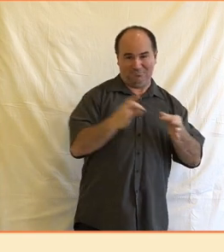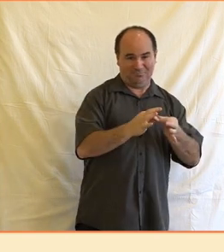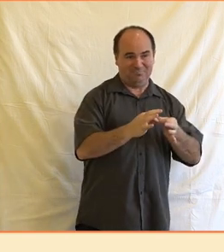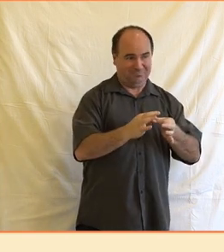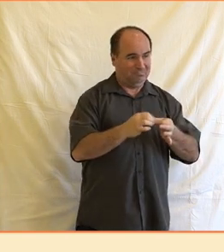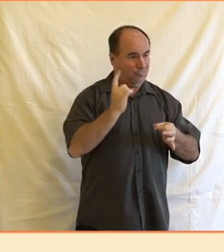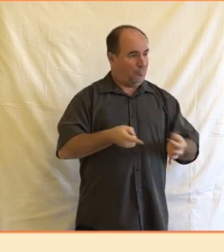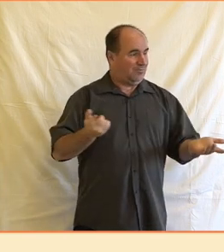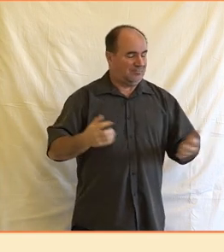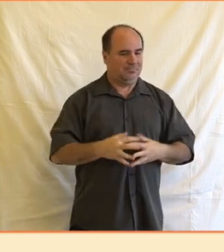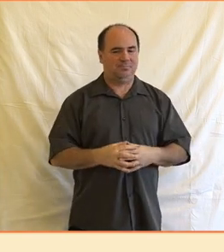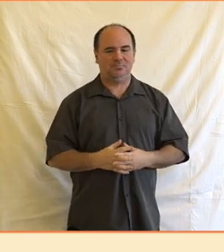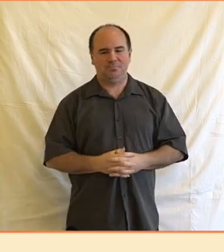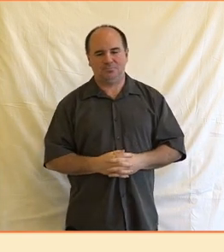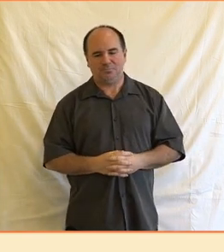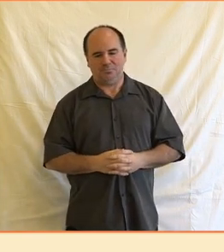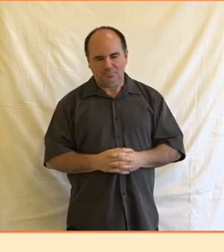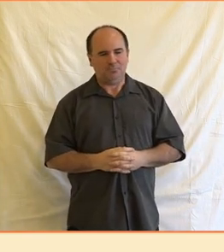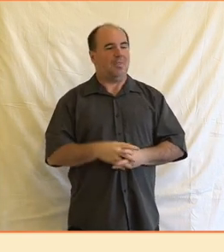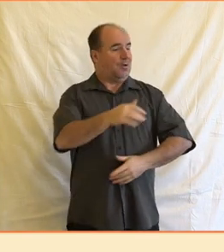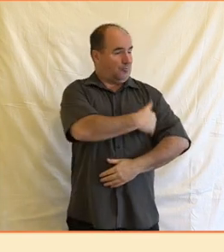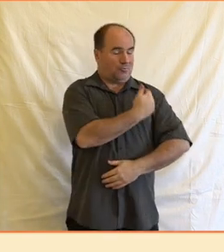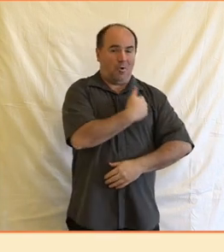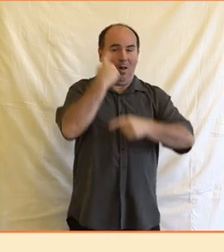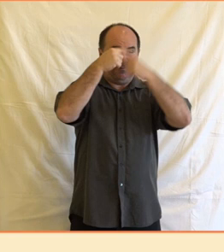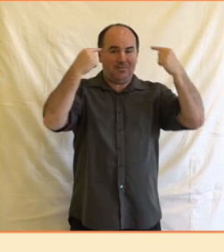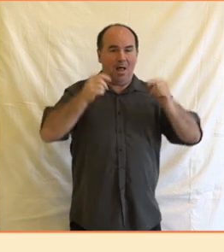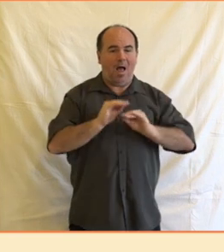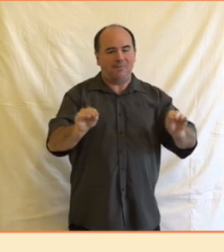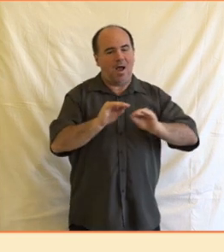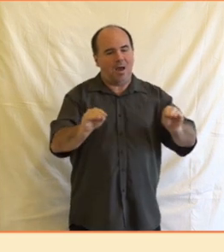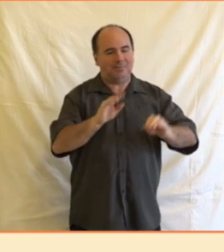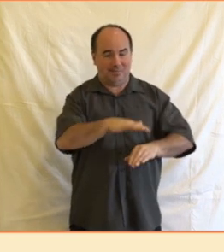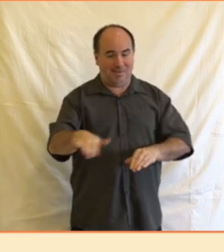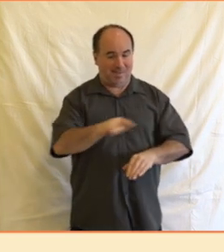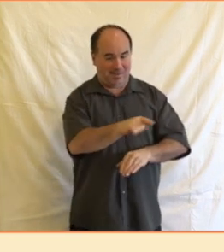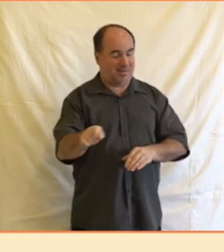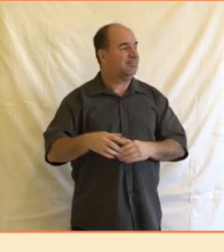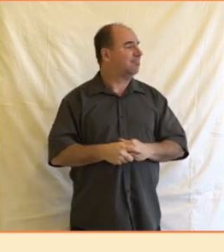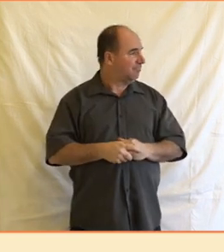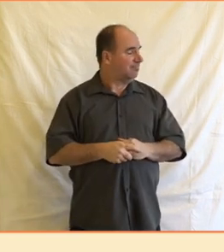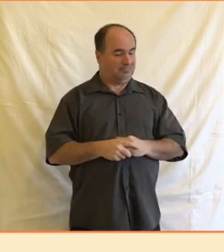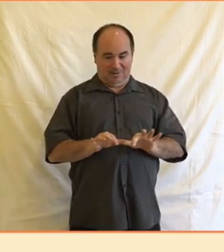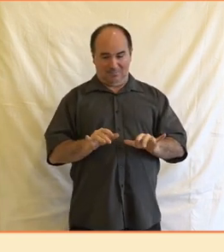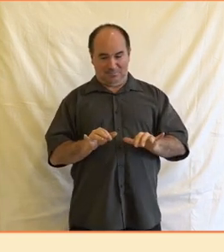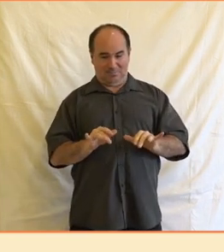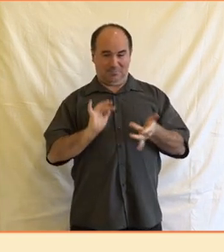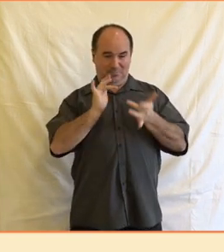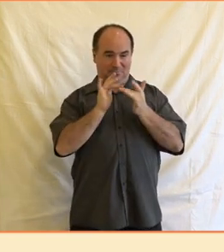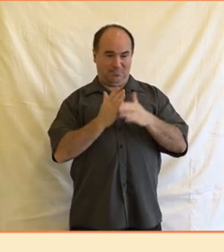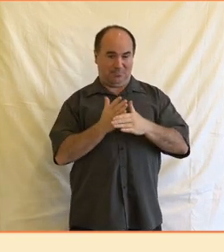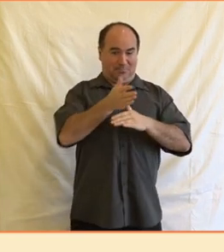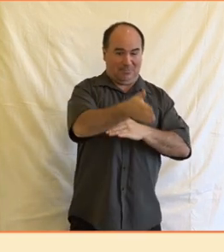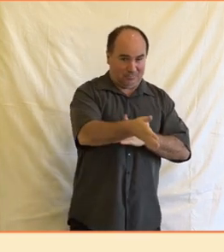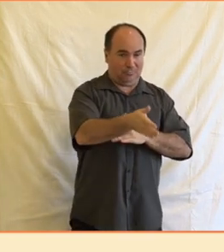Omezený přístup k informacím o školním vzdělávání dětí. I zde zřejmě novináři odpovídali, předpokládám, z vlastní